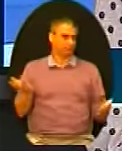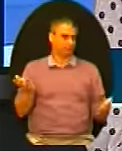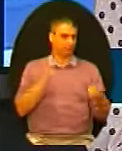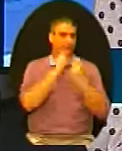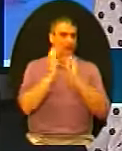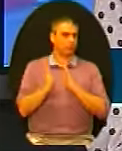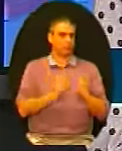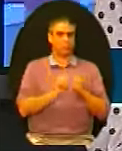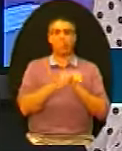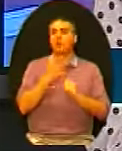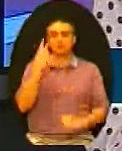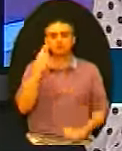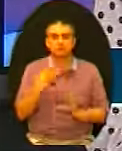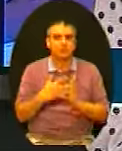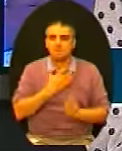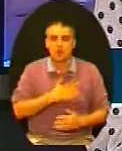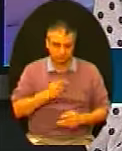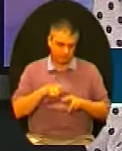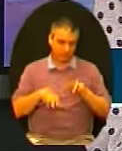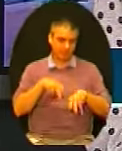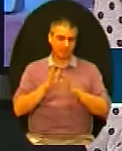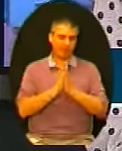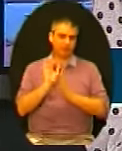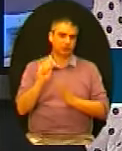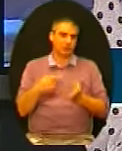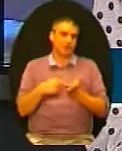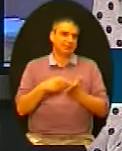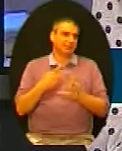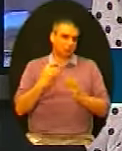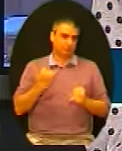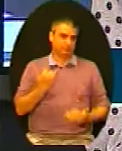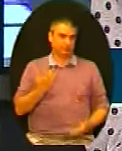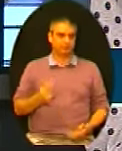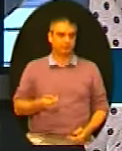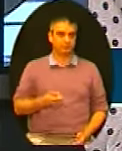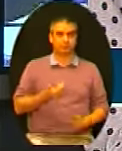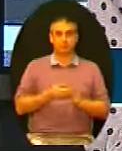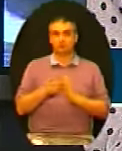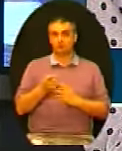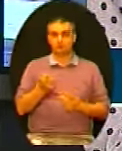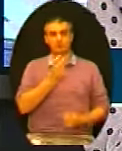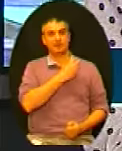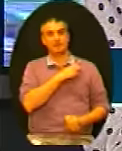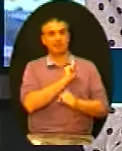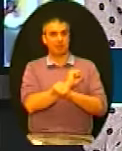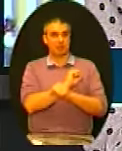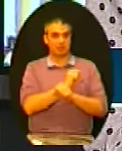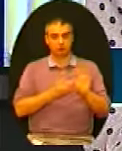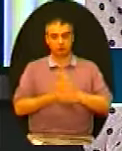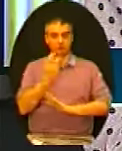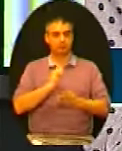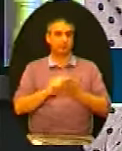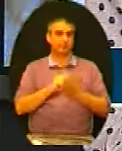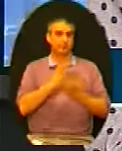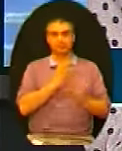לרעיון מסודר, רואים מה הם רוצים, ומטפלים בבקשה, בנסיבות האלה בהחלט. חוץ מזה, מפקד הכלא יוצא מהמשרד